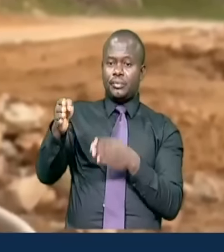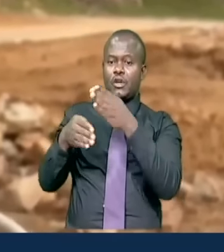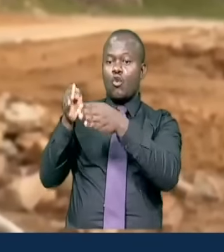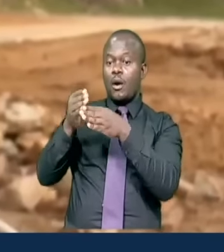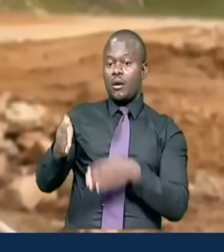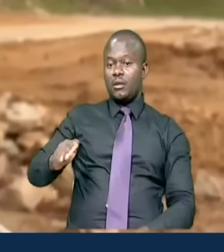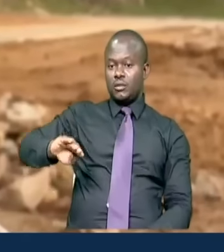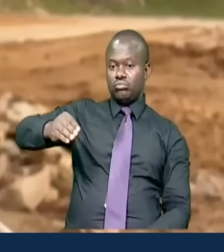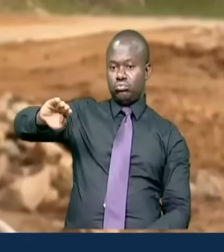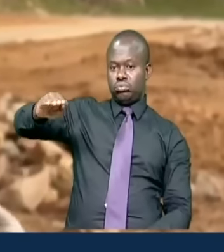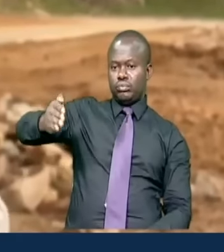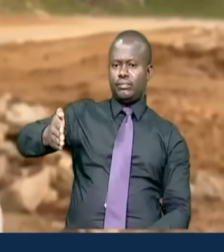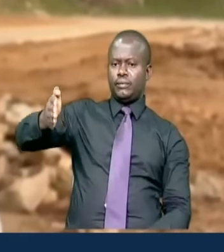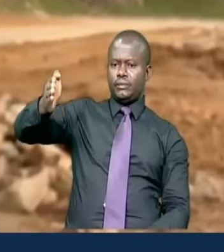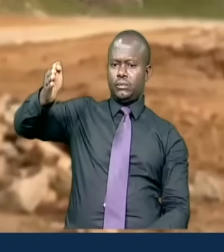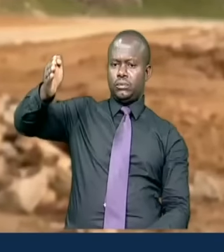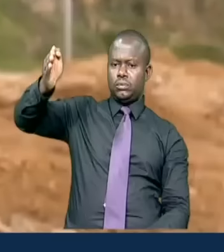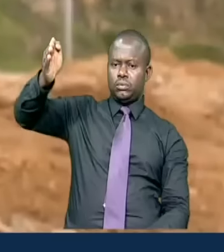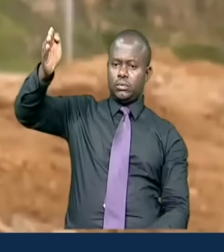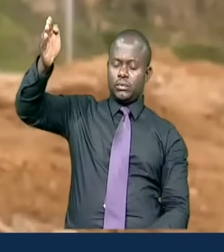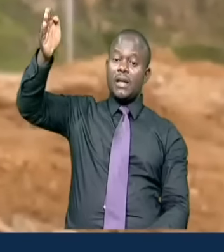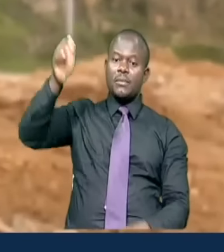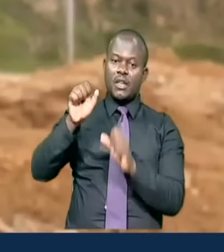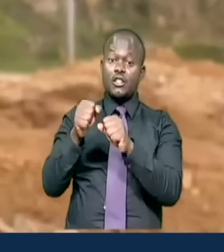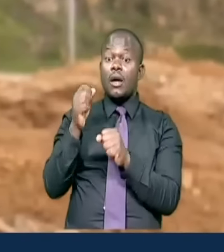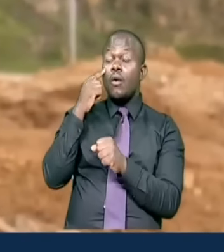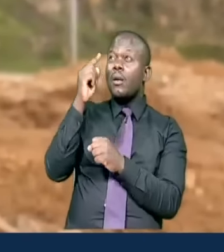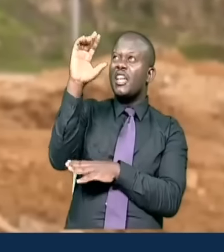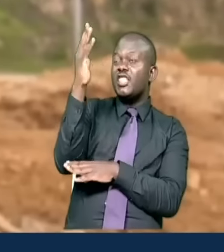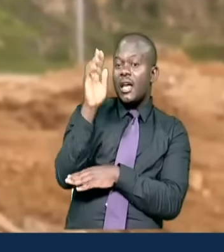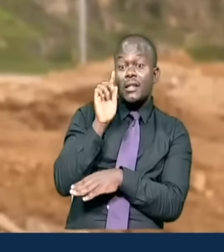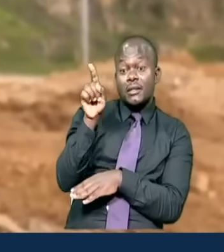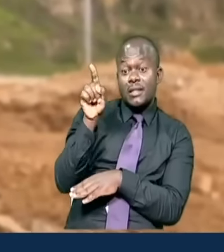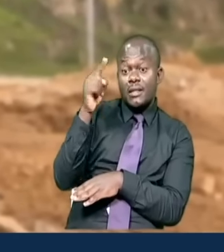bakubaka ntuza zifashire urukuta rufashira hejuru. Kiriya giti ureba ari hejuru,